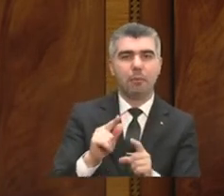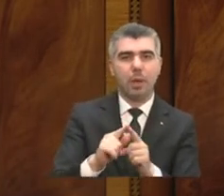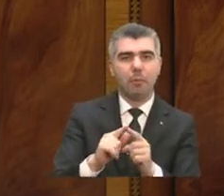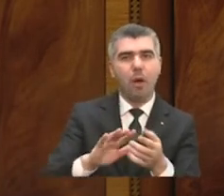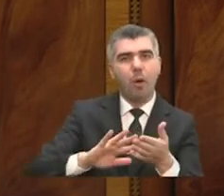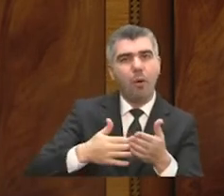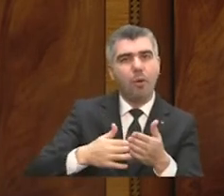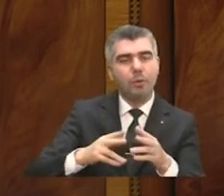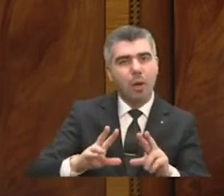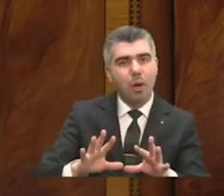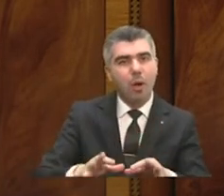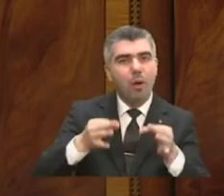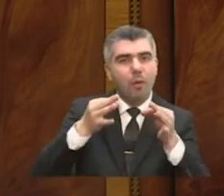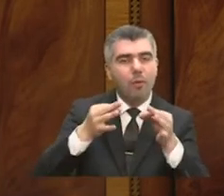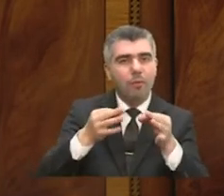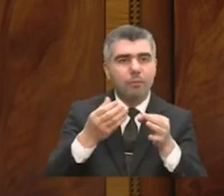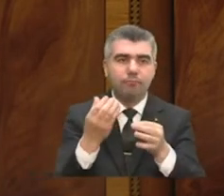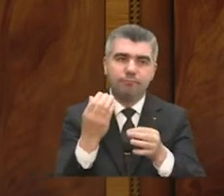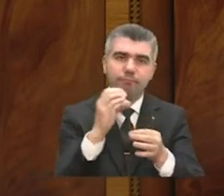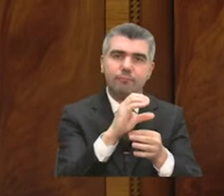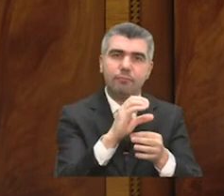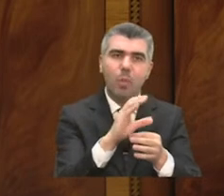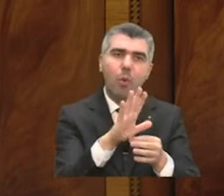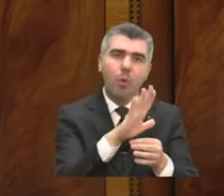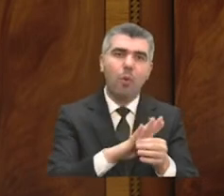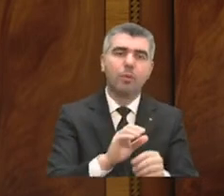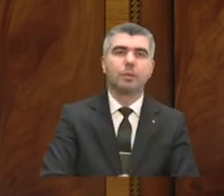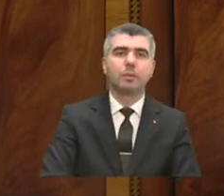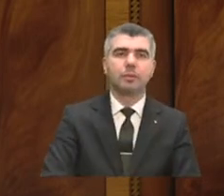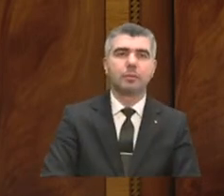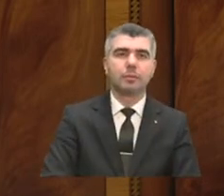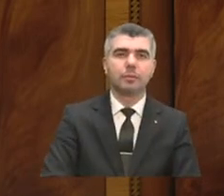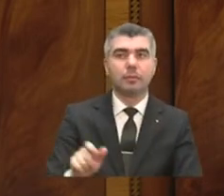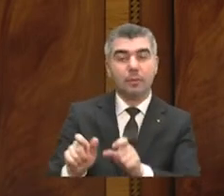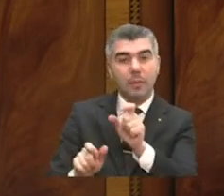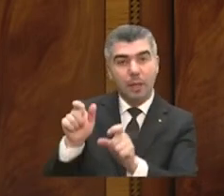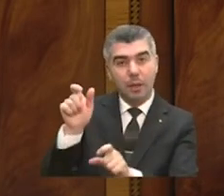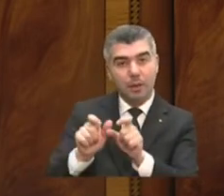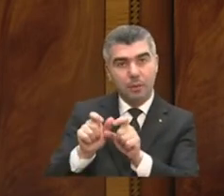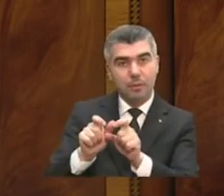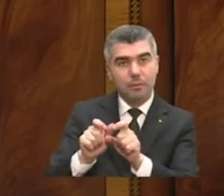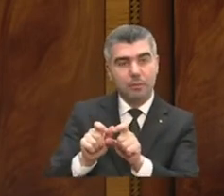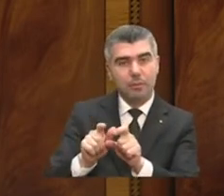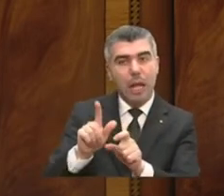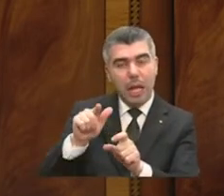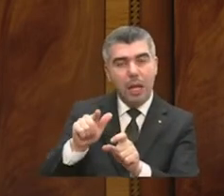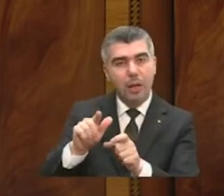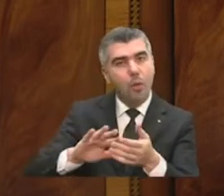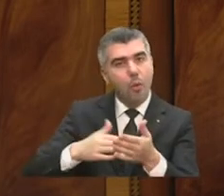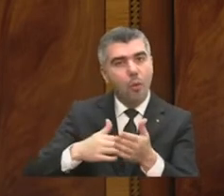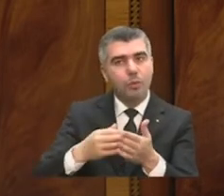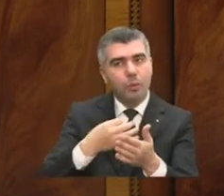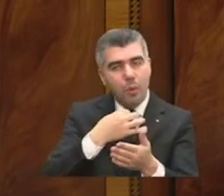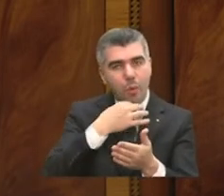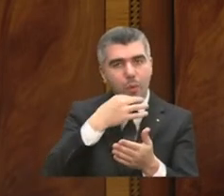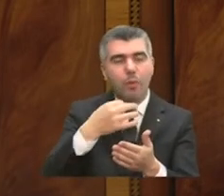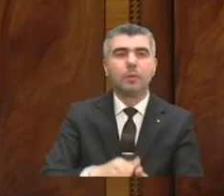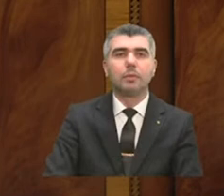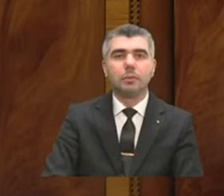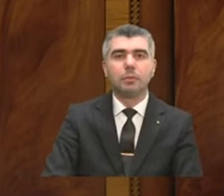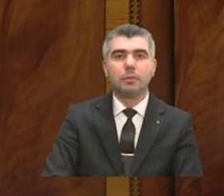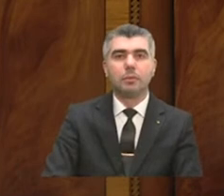et qui font tout pour toucher et pour porter